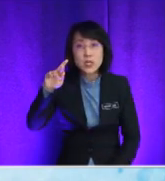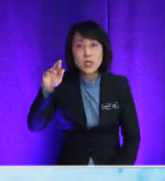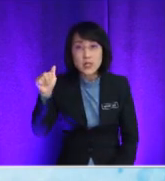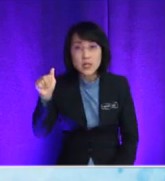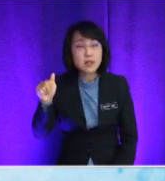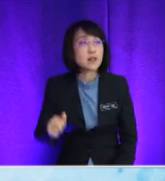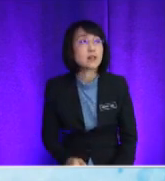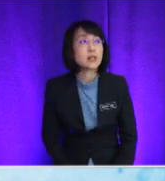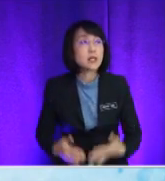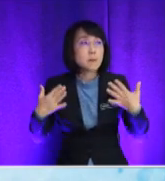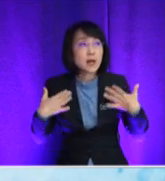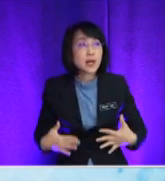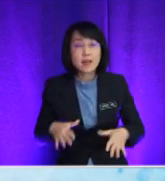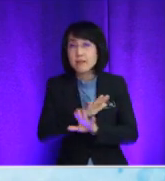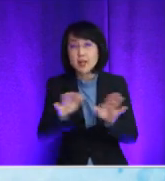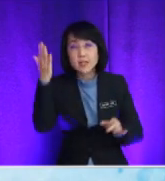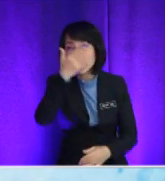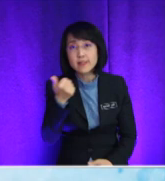tak sama lah tak cantik